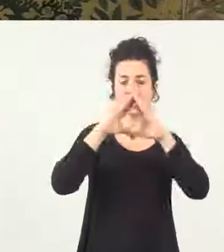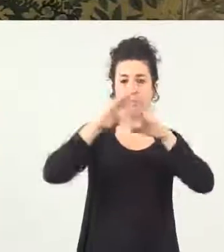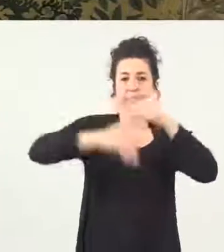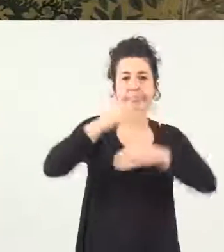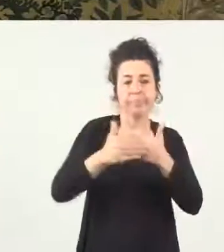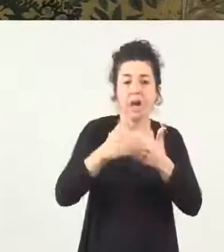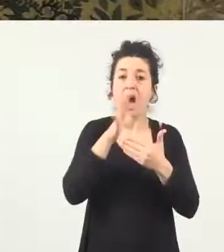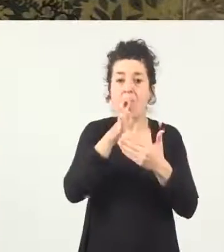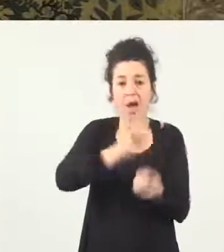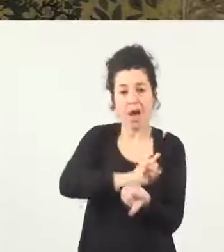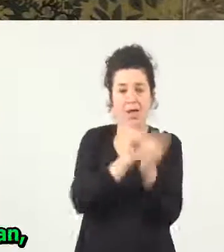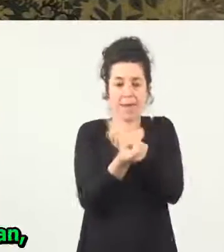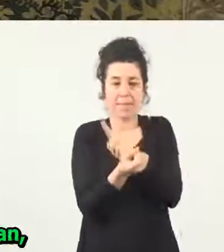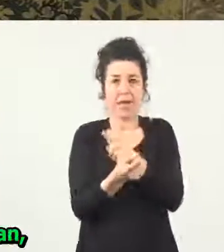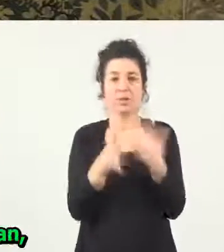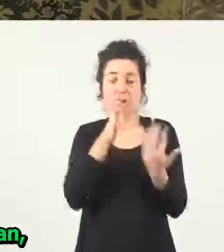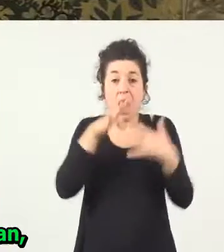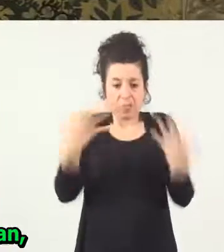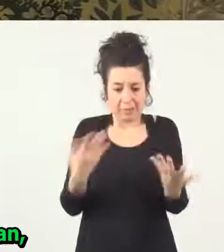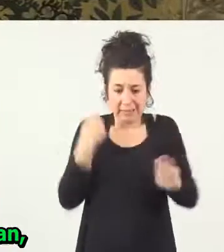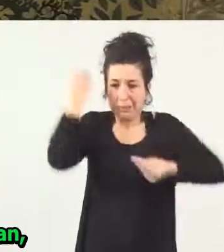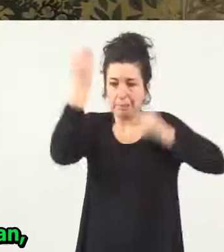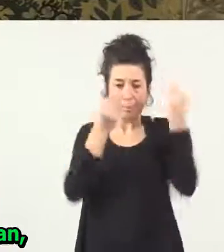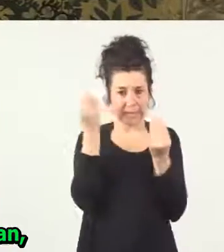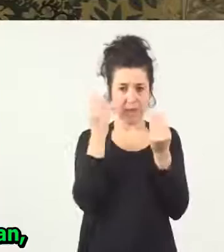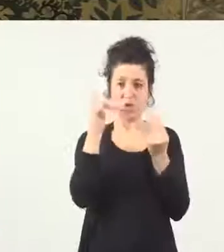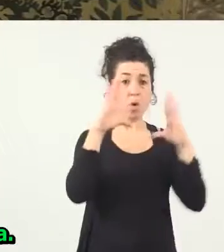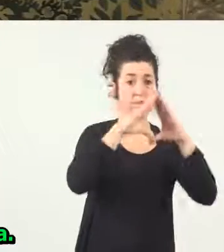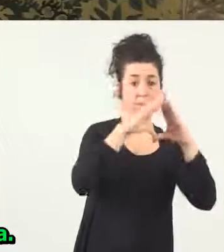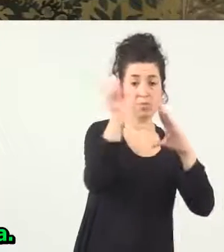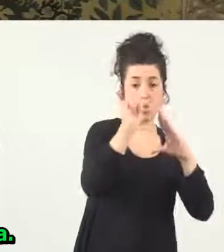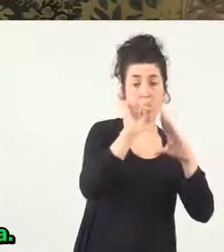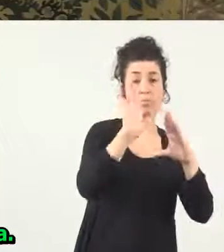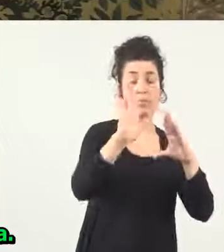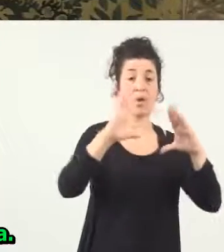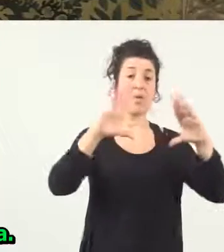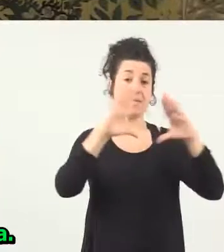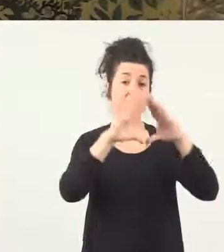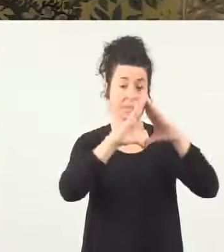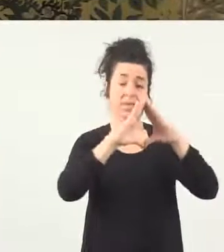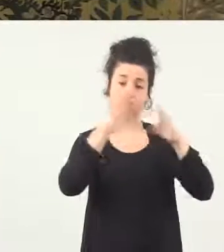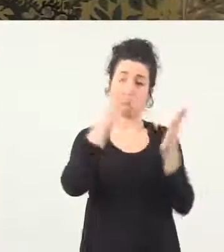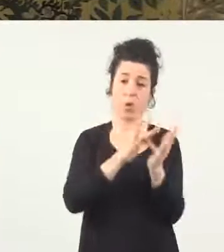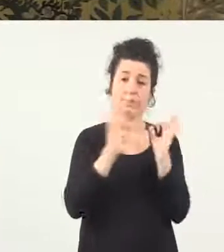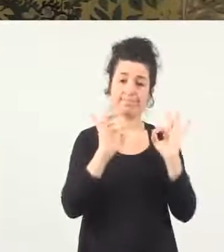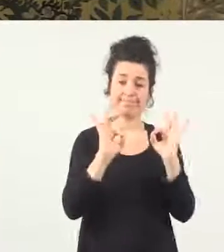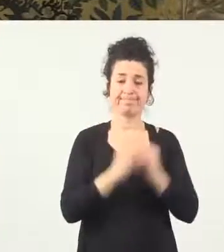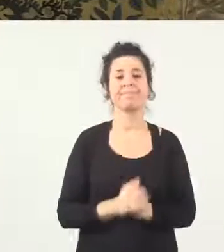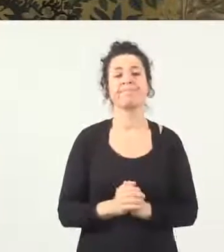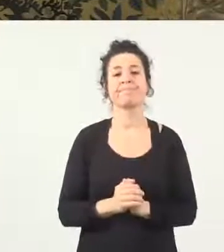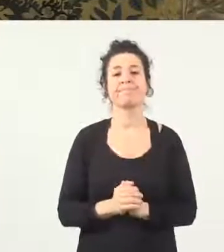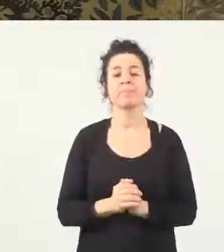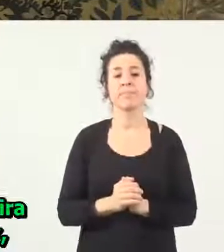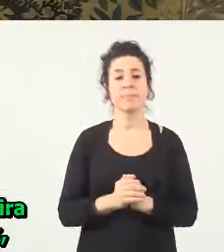egun hor gaude pizka bat tanteatzen, eta hori nire ustez da bakarrik gertatzen feminismoan, baina feminismoan gertatzen ari da, ez da? Gero hemen